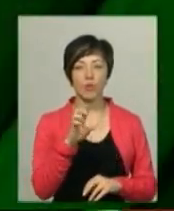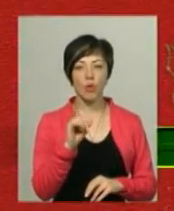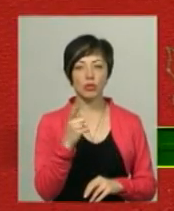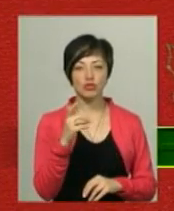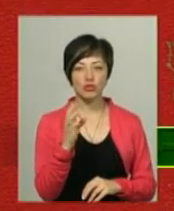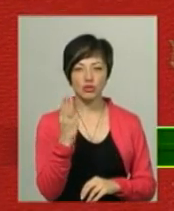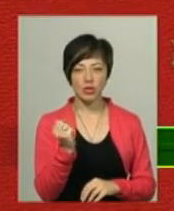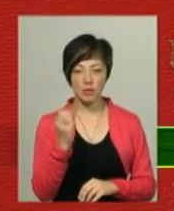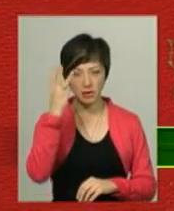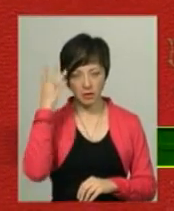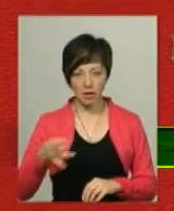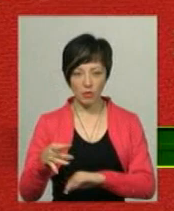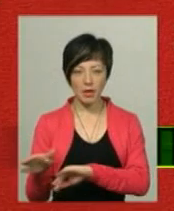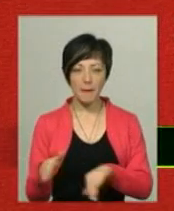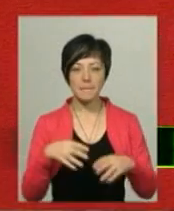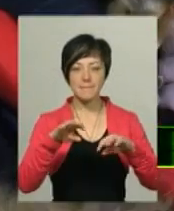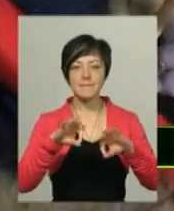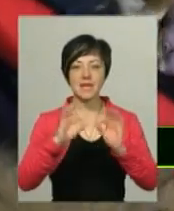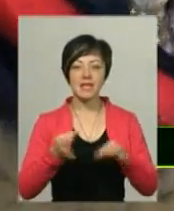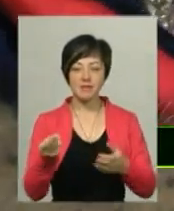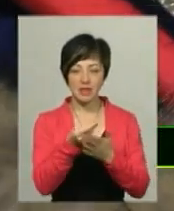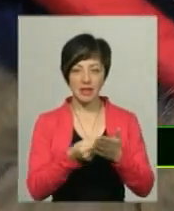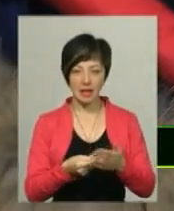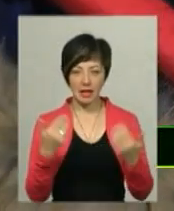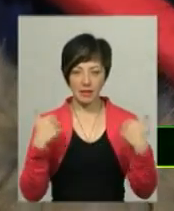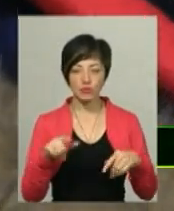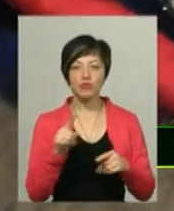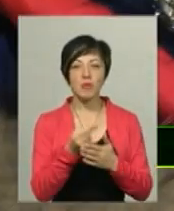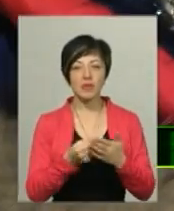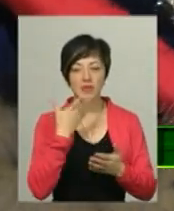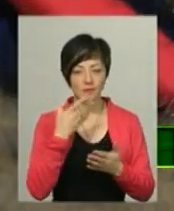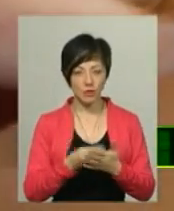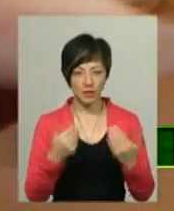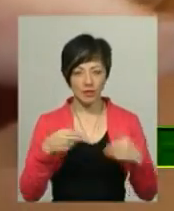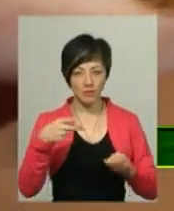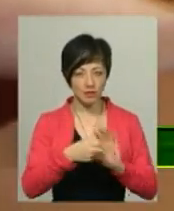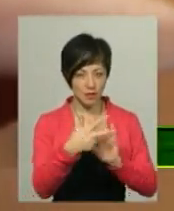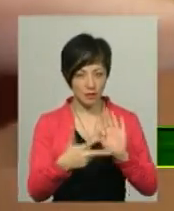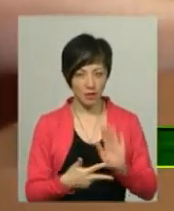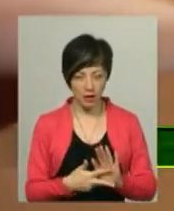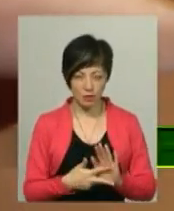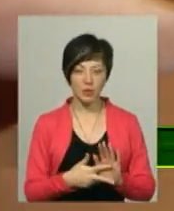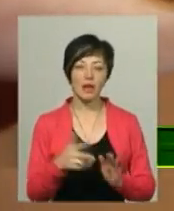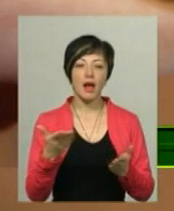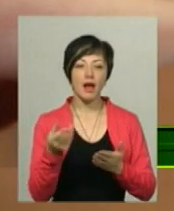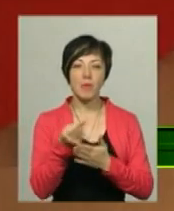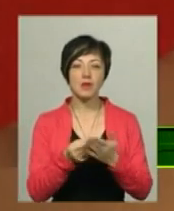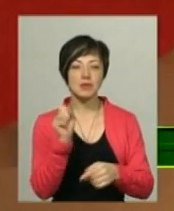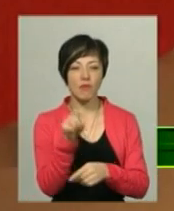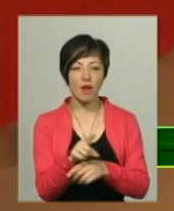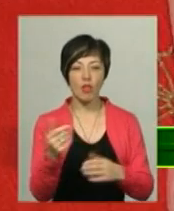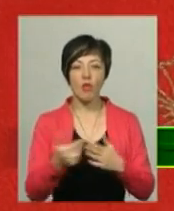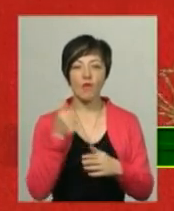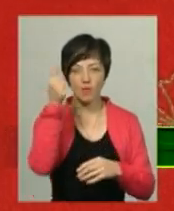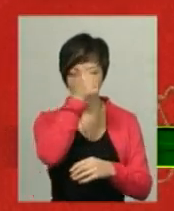району. Мистецтво мехенді набуває популярності. Що малювали хмельничани на своєму тілі в 2018-му і які малюнки замовляли